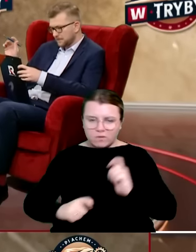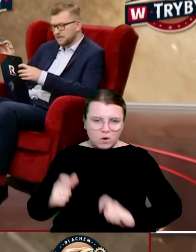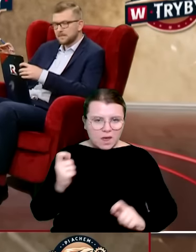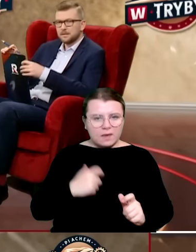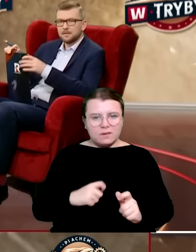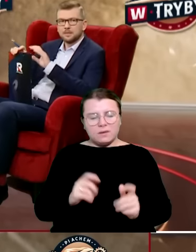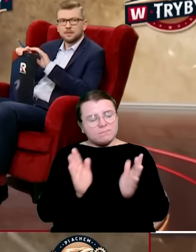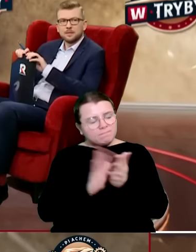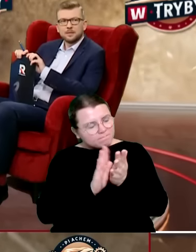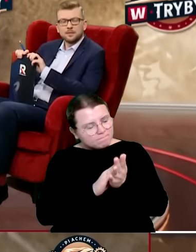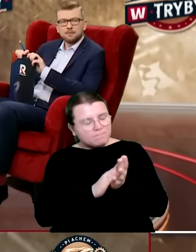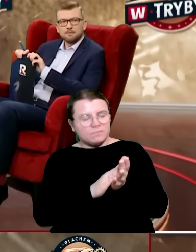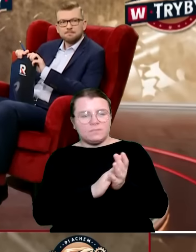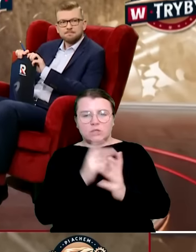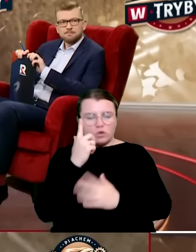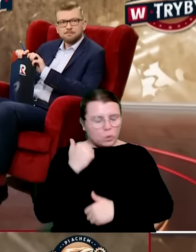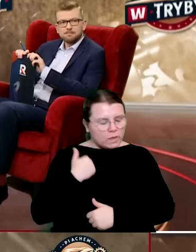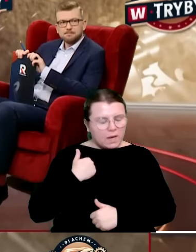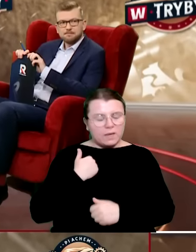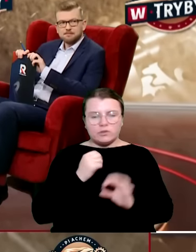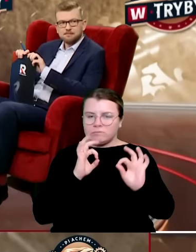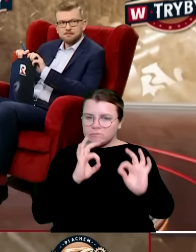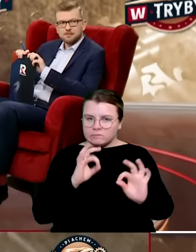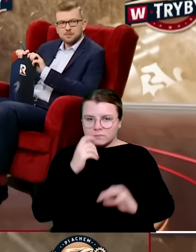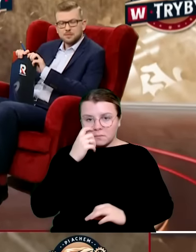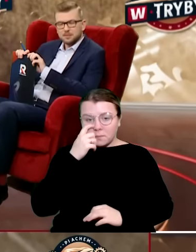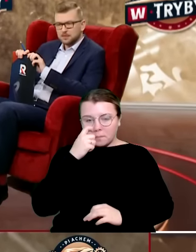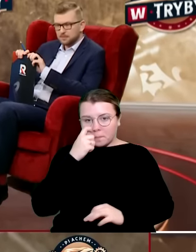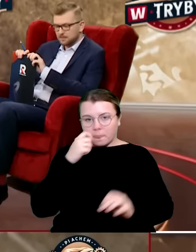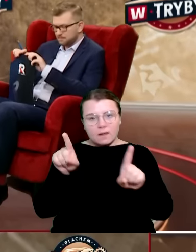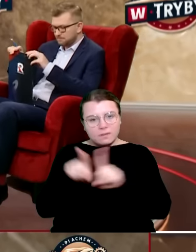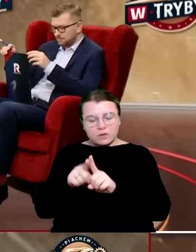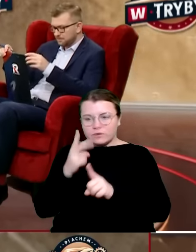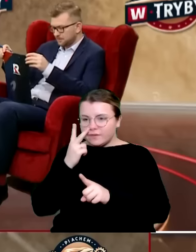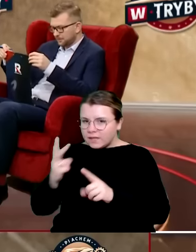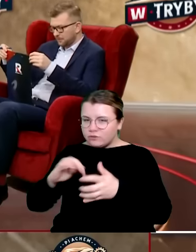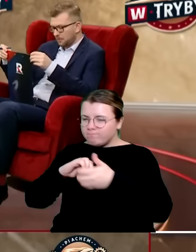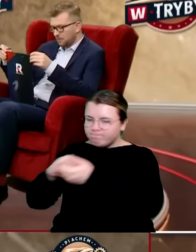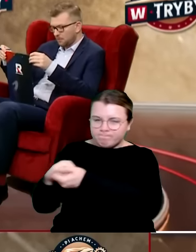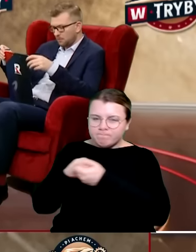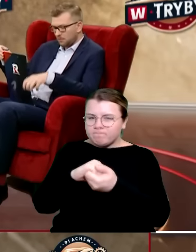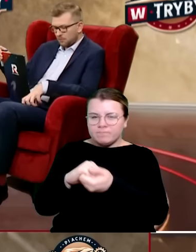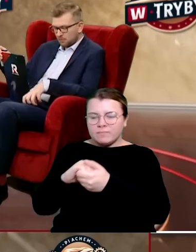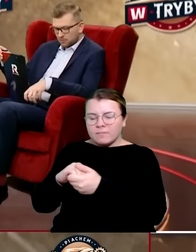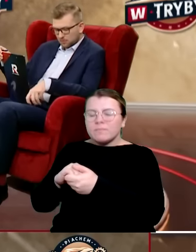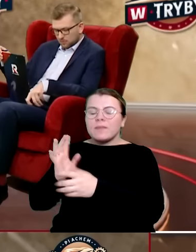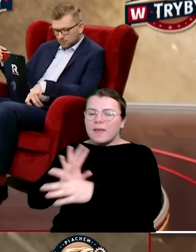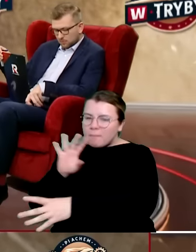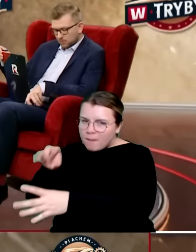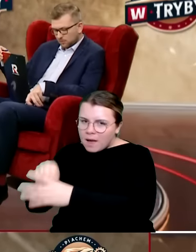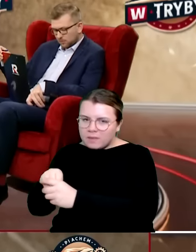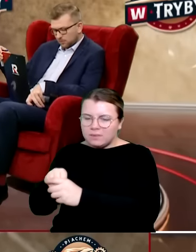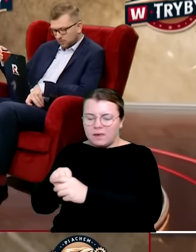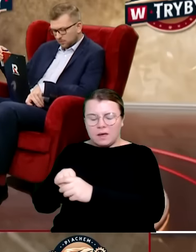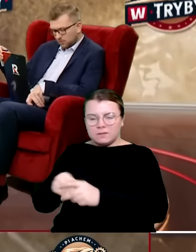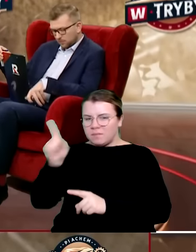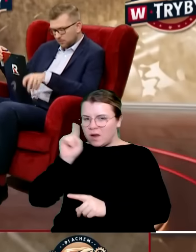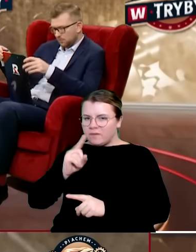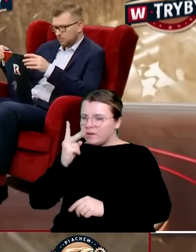byli naprawdę bardzo wdzięczni, ale tam skala solidarności, takiej empatii, pomocy wzajemnej, to było bardzo,